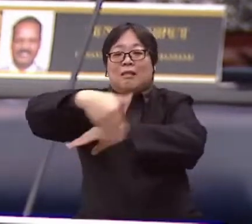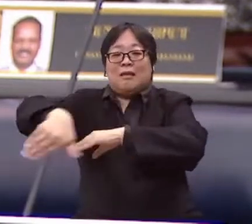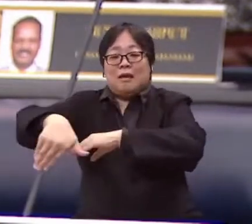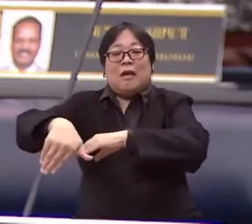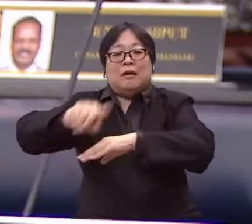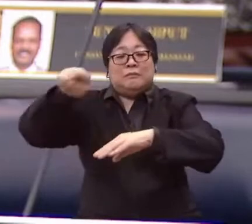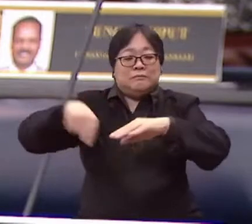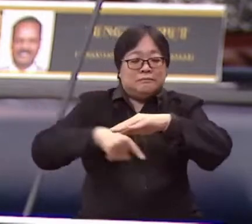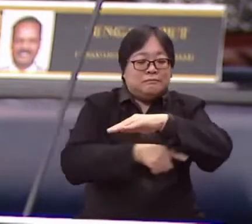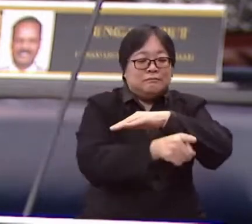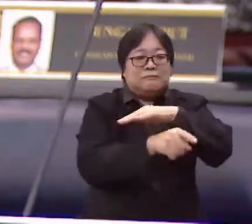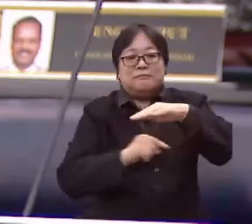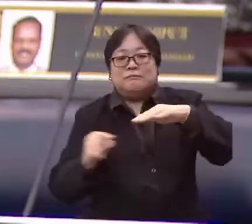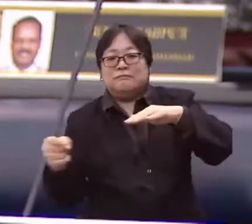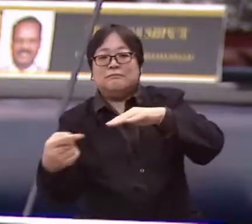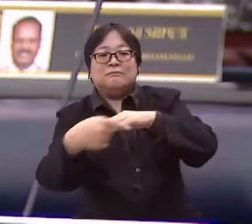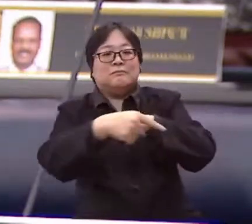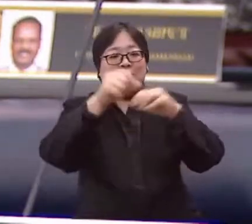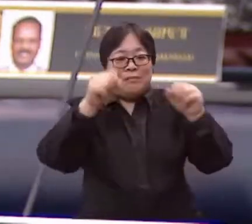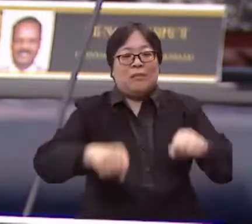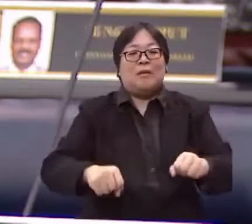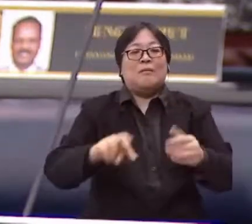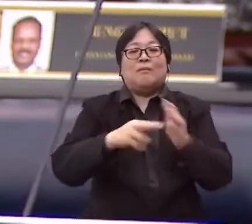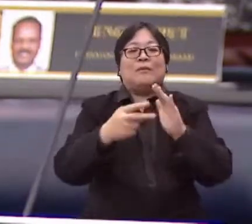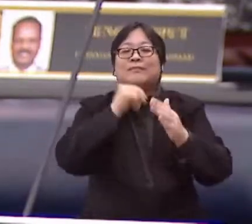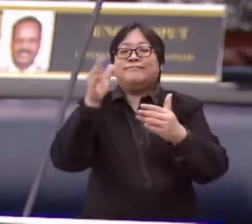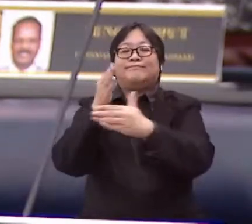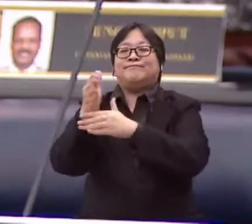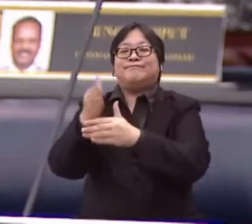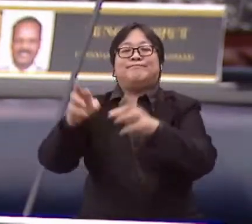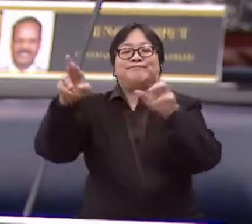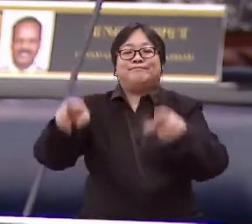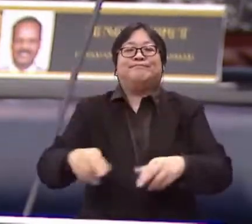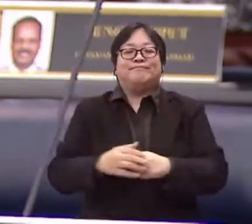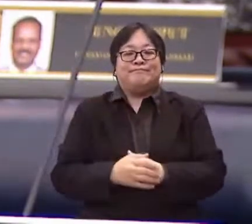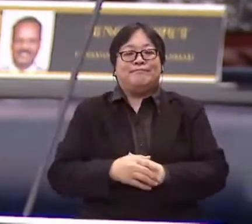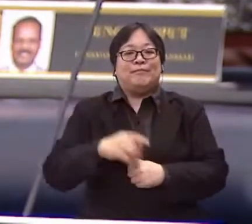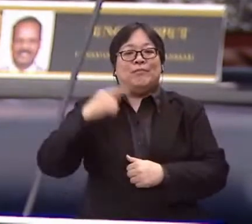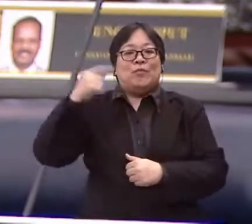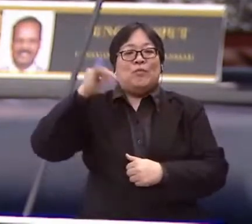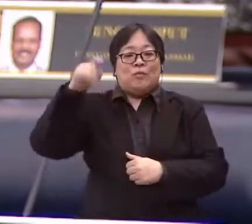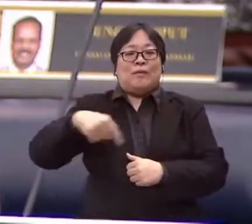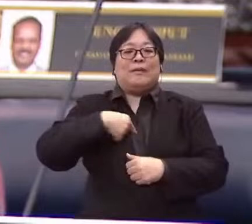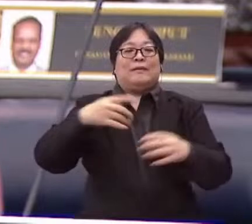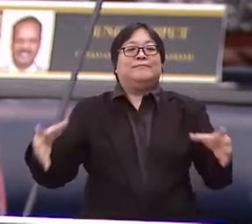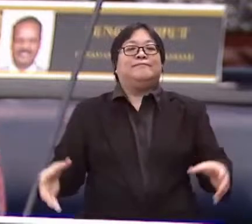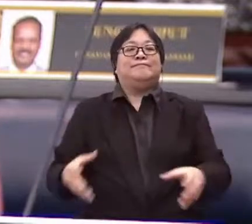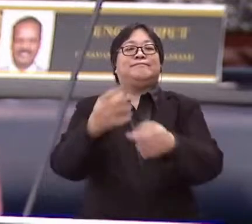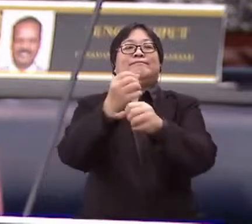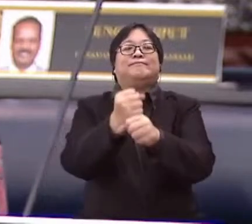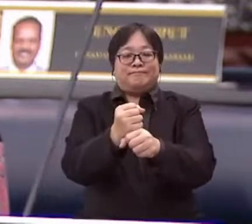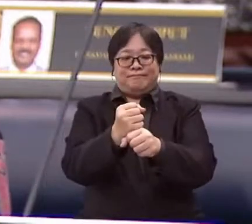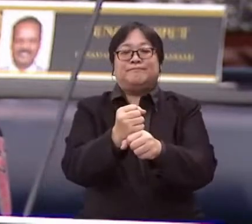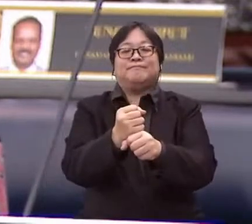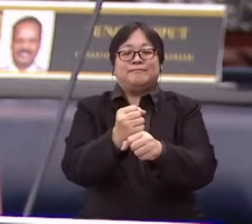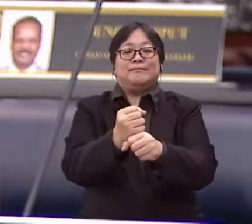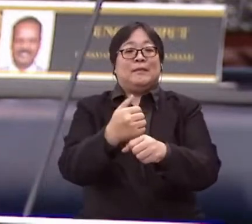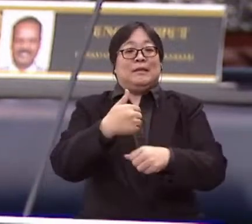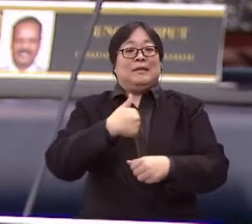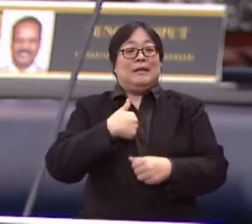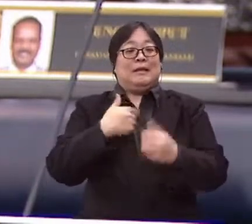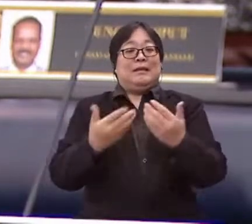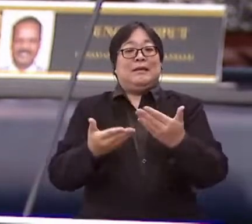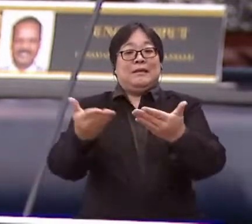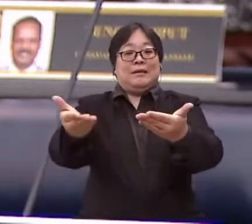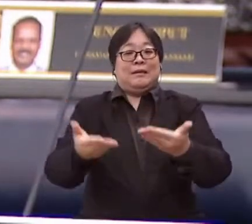memberi kesan negatif kepada petani atau penduduk setempat saya akan gulung Justru dengan ini saya